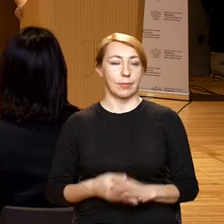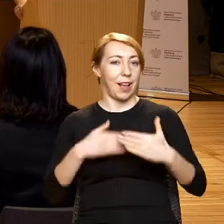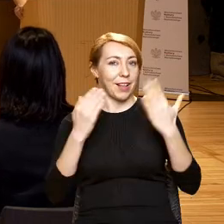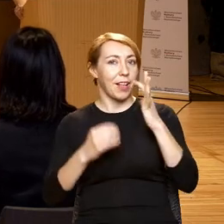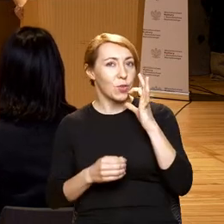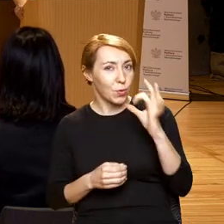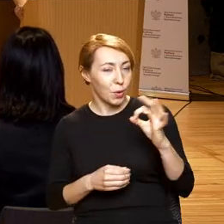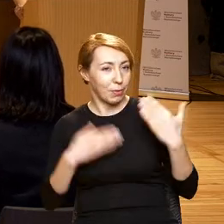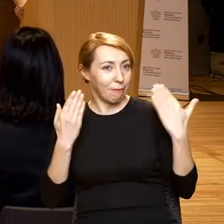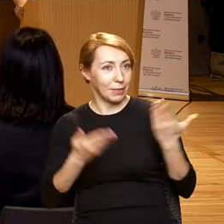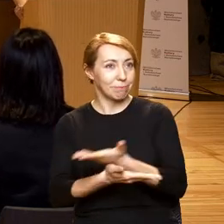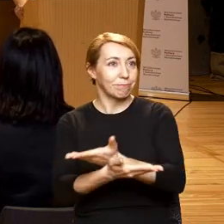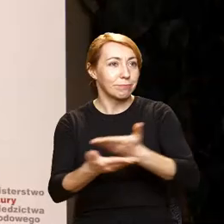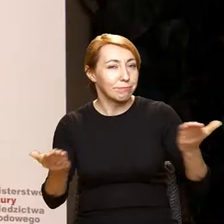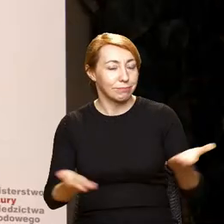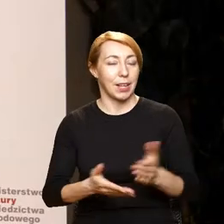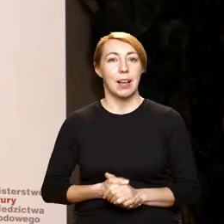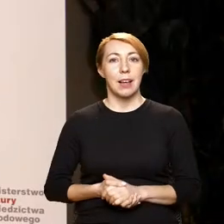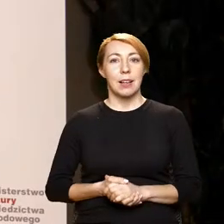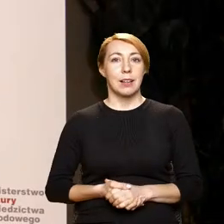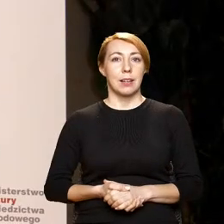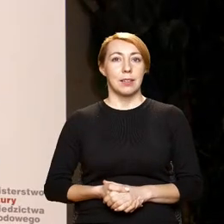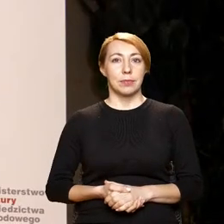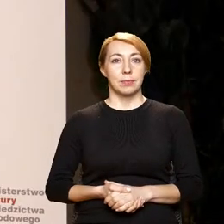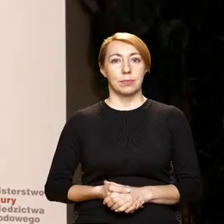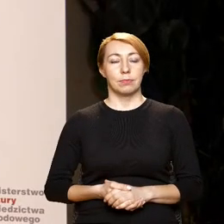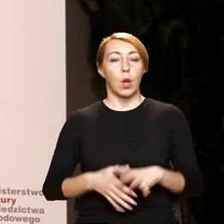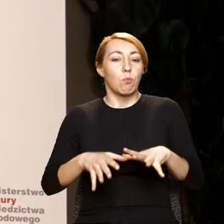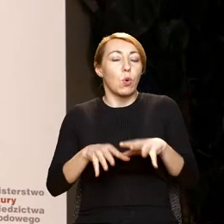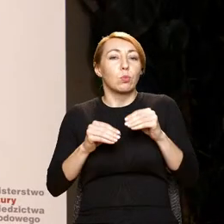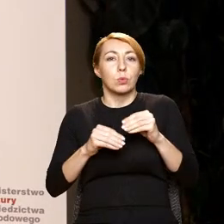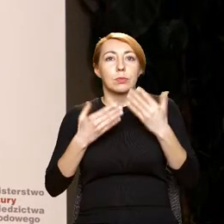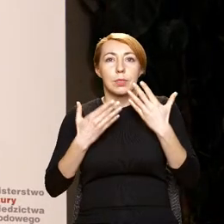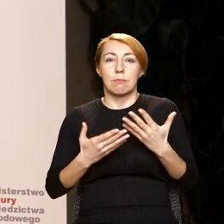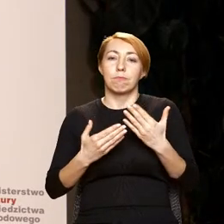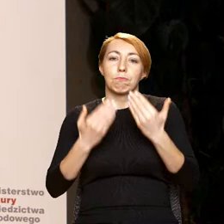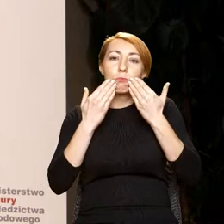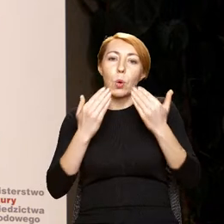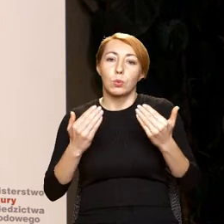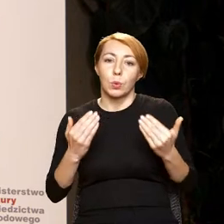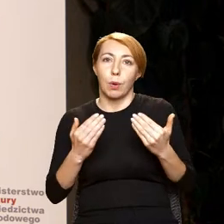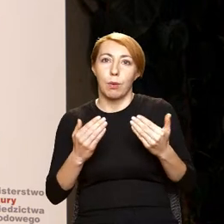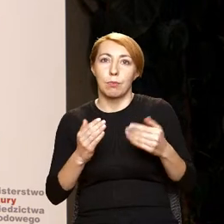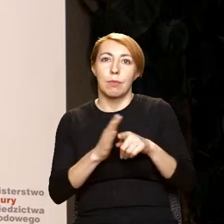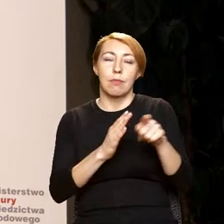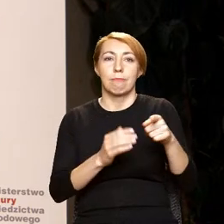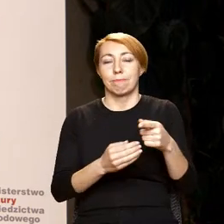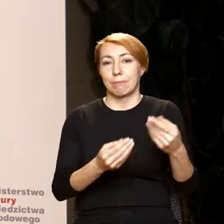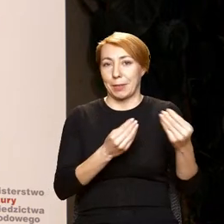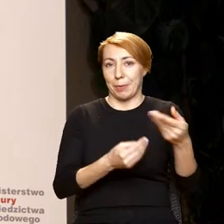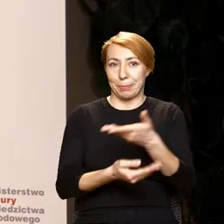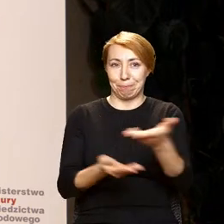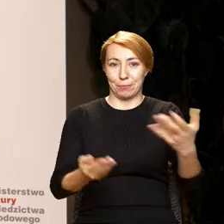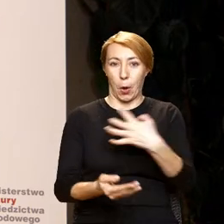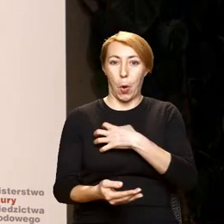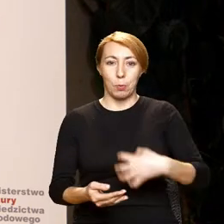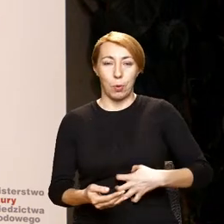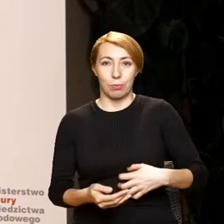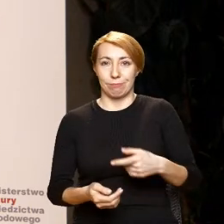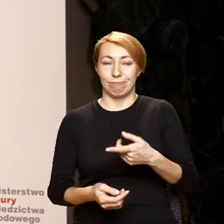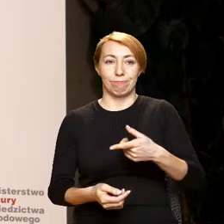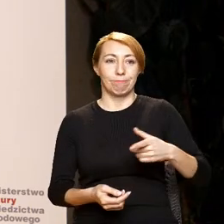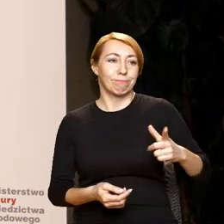Dzień dobry, witam Państwa bardzo serdecznie. Na początku chciałabym przede wszystkim podziękować naszym miłym gospodarzom, że możemy